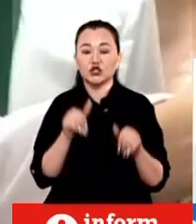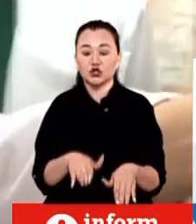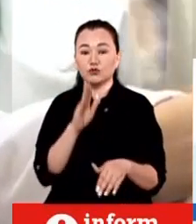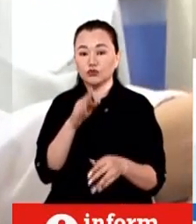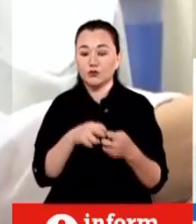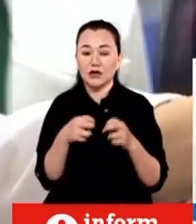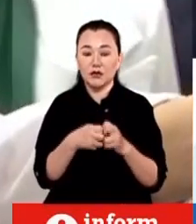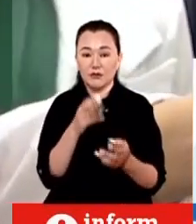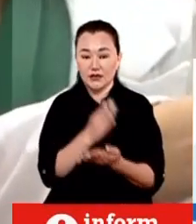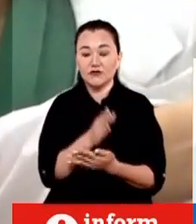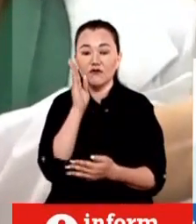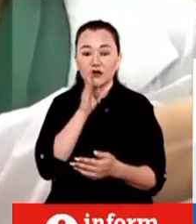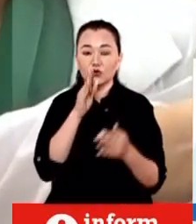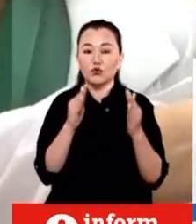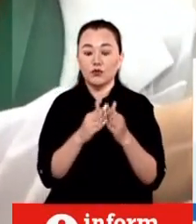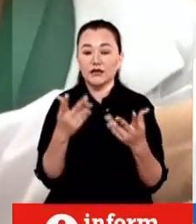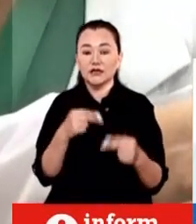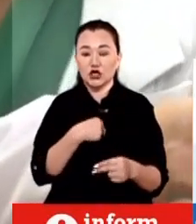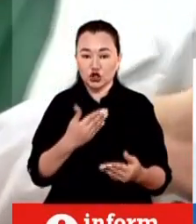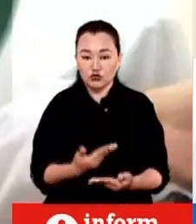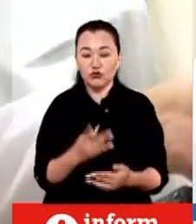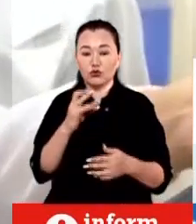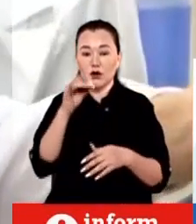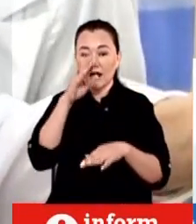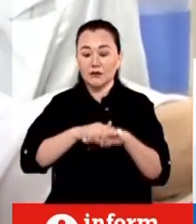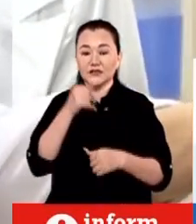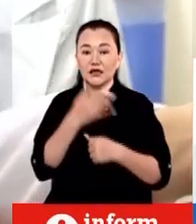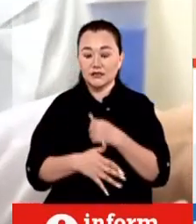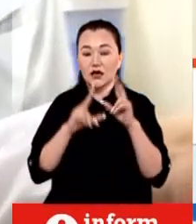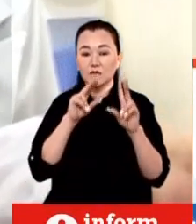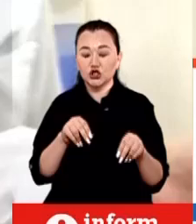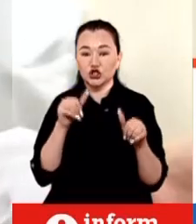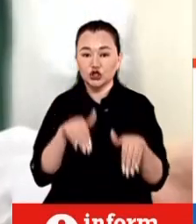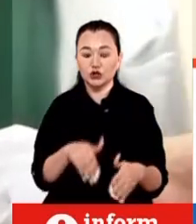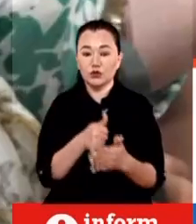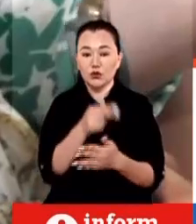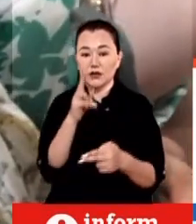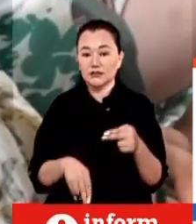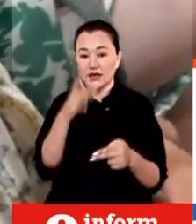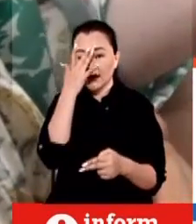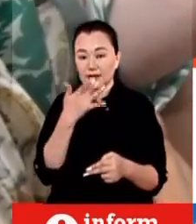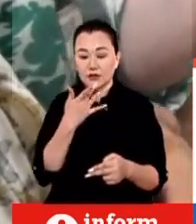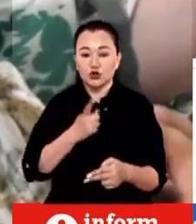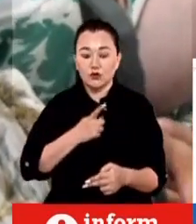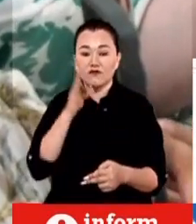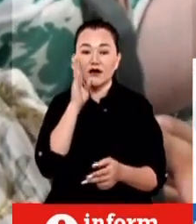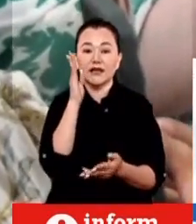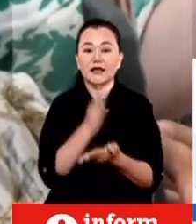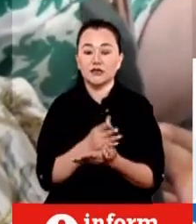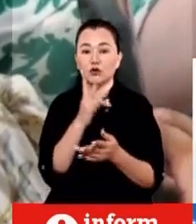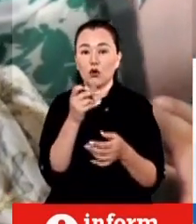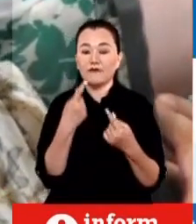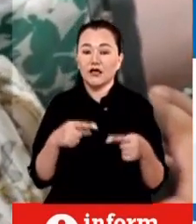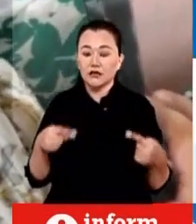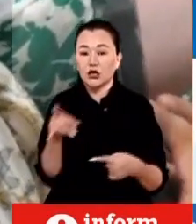Есть проблема с водой в доме, в котором я живу. Но аким столицы обещал решить до конца лета. Ждем. Вода есть, но в